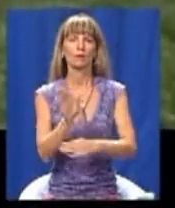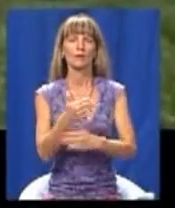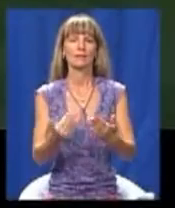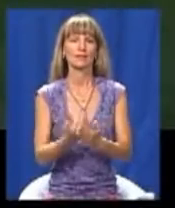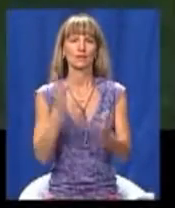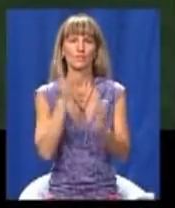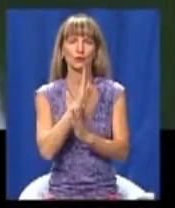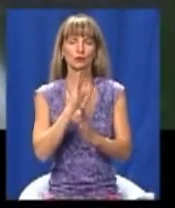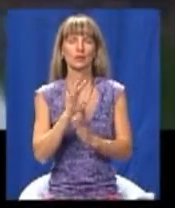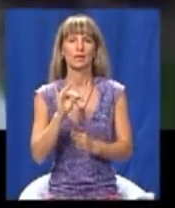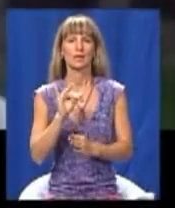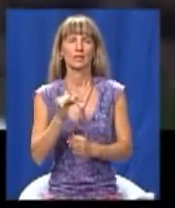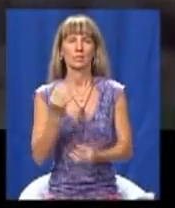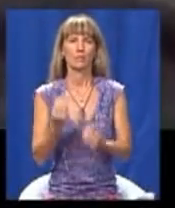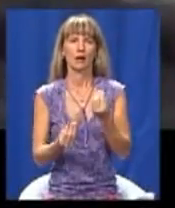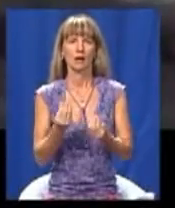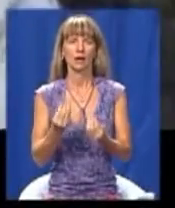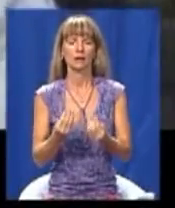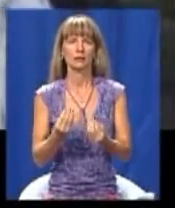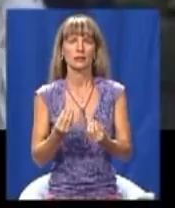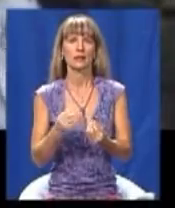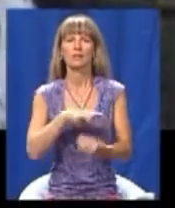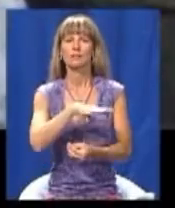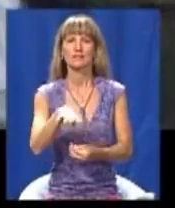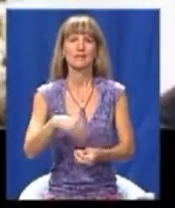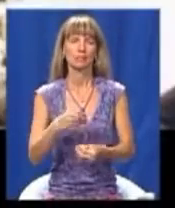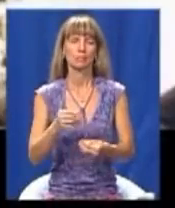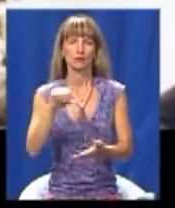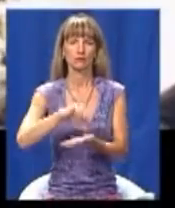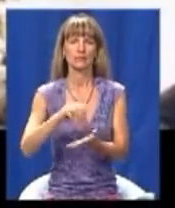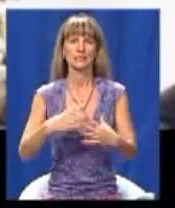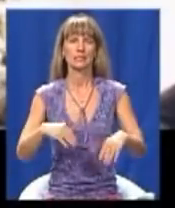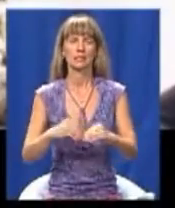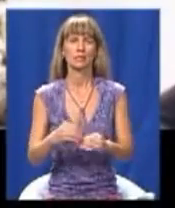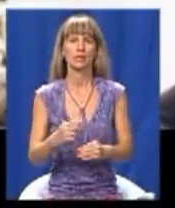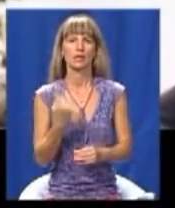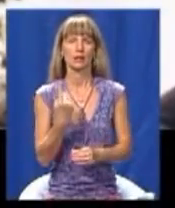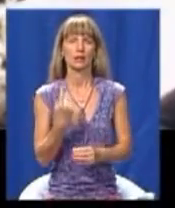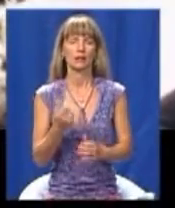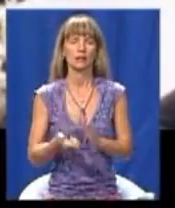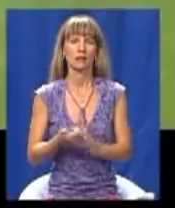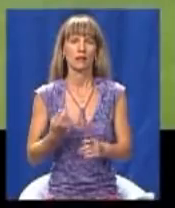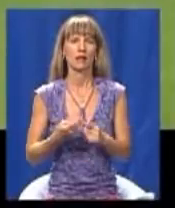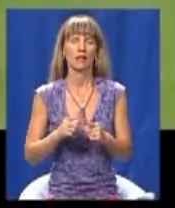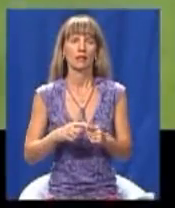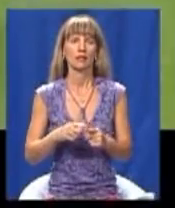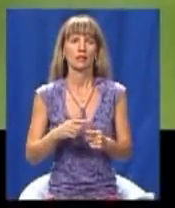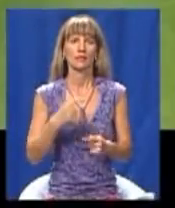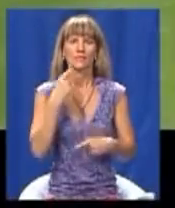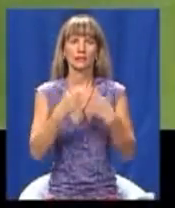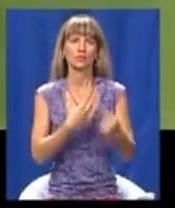свіжому повітрі та побавитися за членами родини. Єдиним недоліком цієї породи є постійне бажання